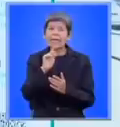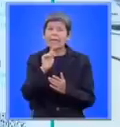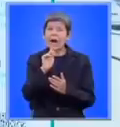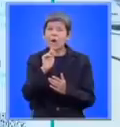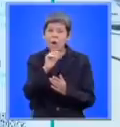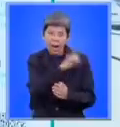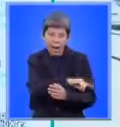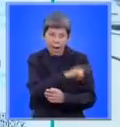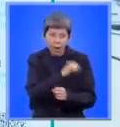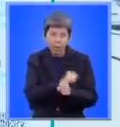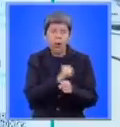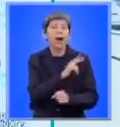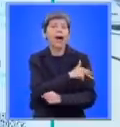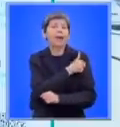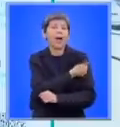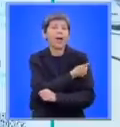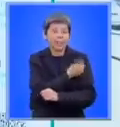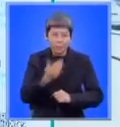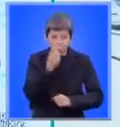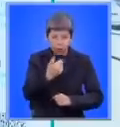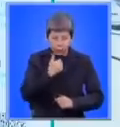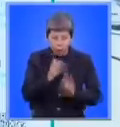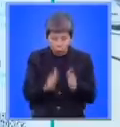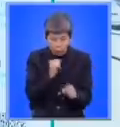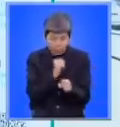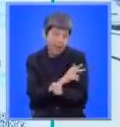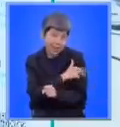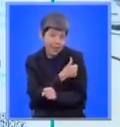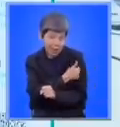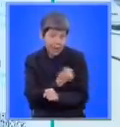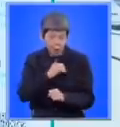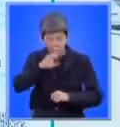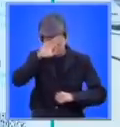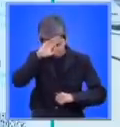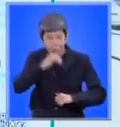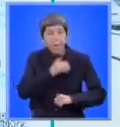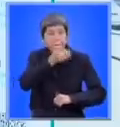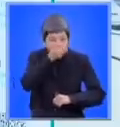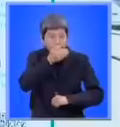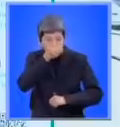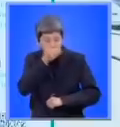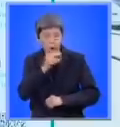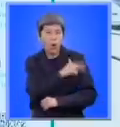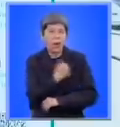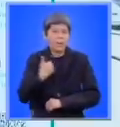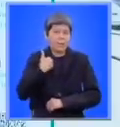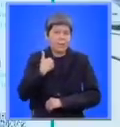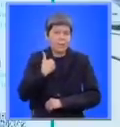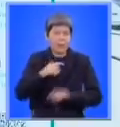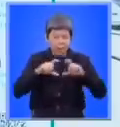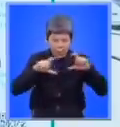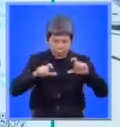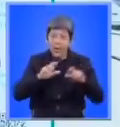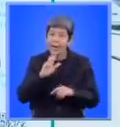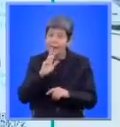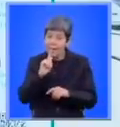นี้คือเป็นหน้ากากทางการแพทย์ที่คุณผู้ชมจะเห็นว่าบุคลากรทางการแพทย์แล้วก็ผู้ป่วยมีการใช้กันตามโรงพยาบาลตามคลินิกต่างๆแต่